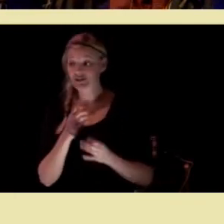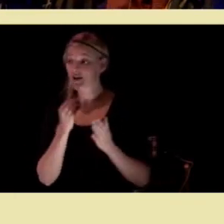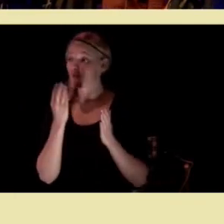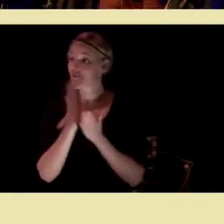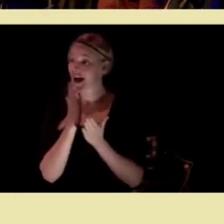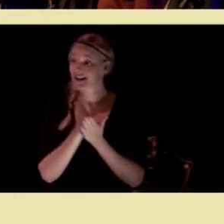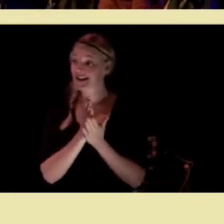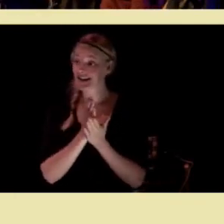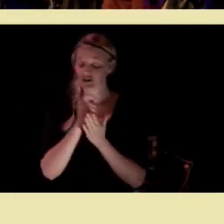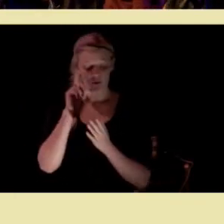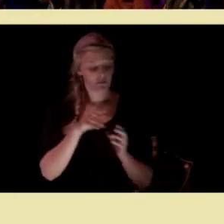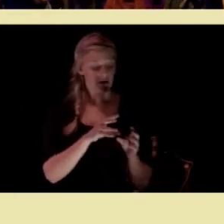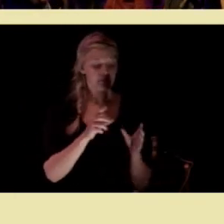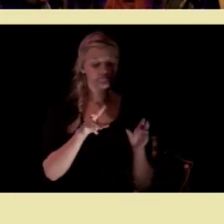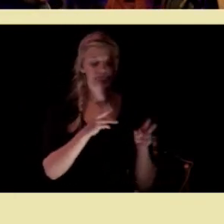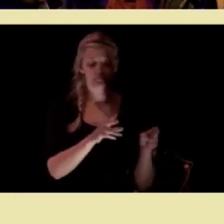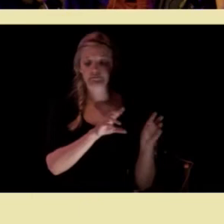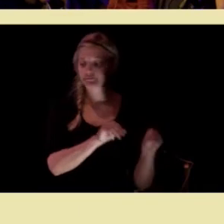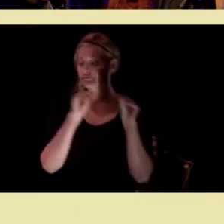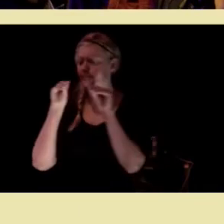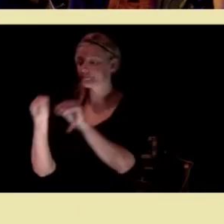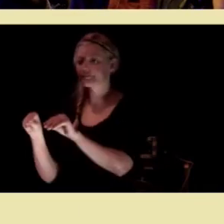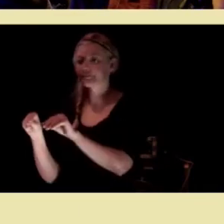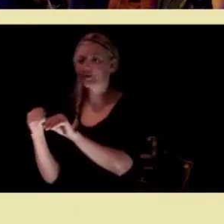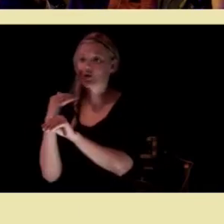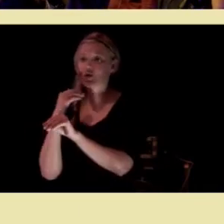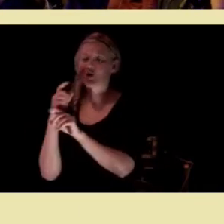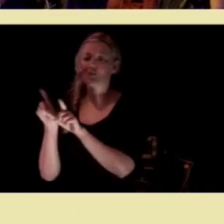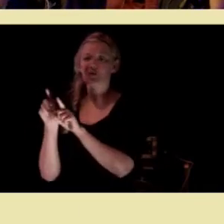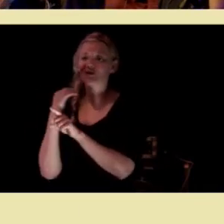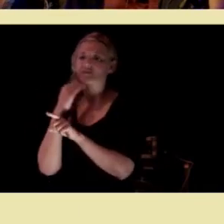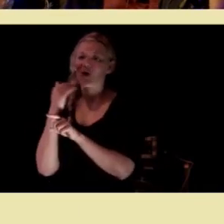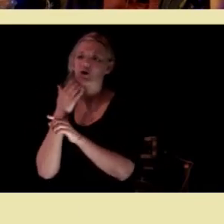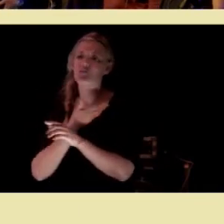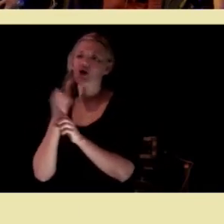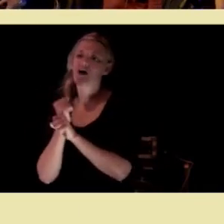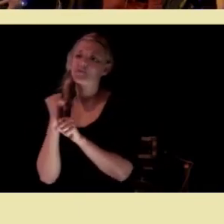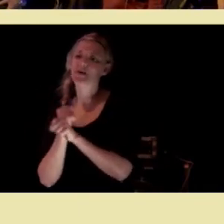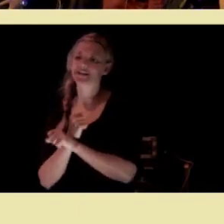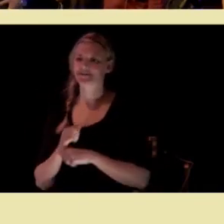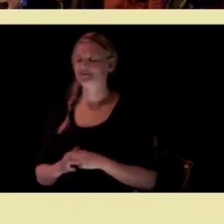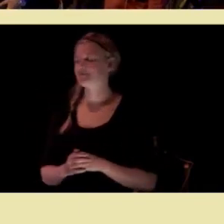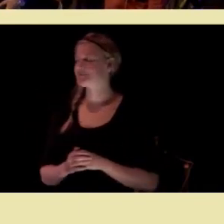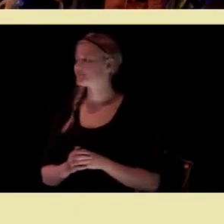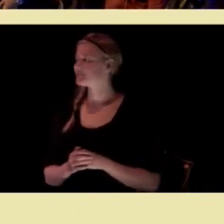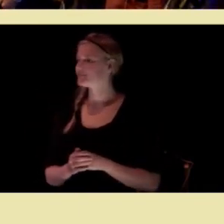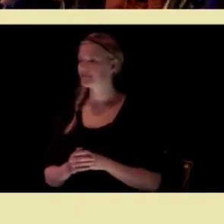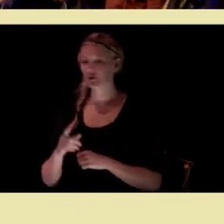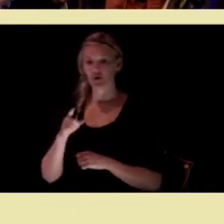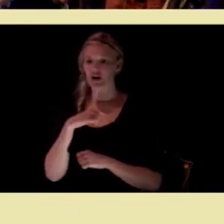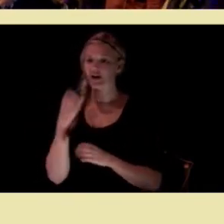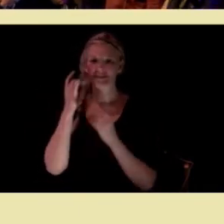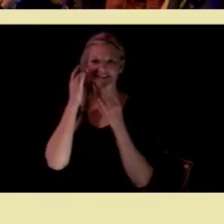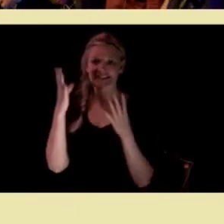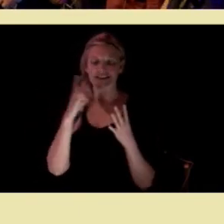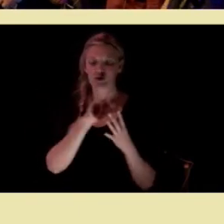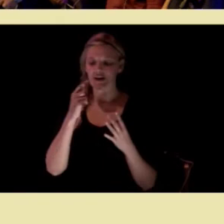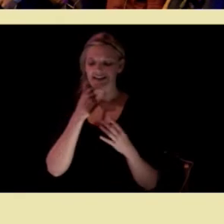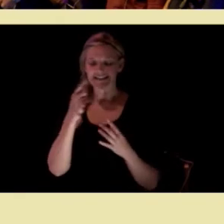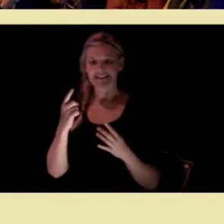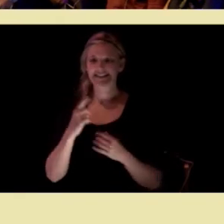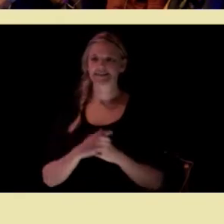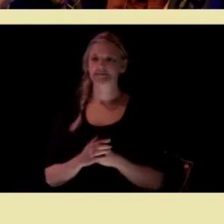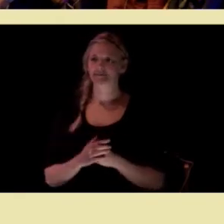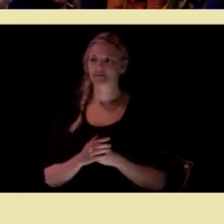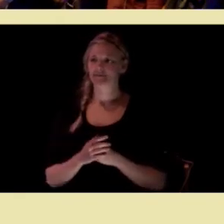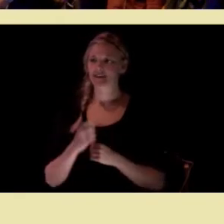altså, det en fin ting da, sant? Og man svarer seg selv for mye arbeid. Så, og de har ikke blitt sint på meg når jeg sier det. Altså,